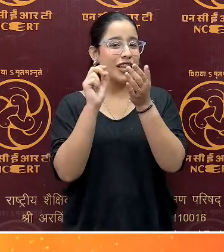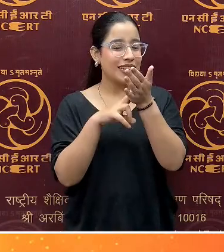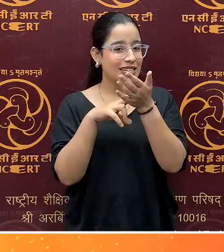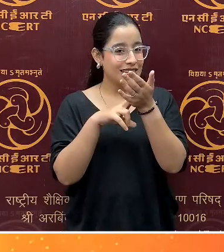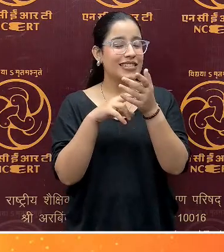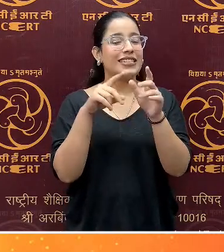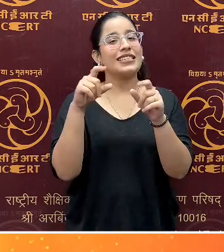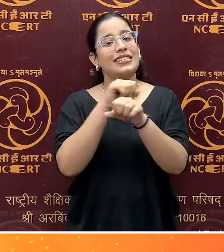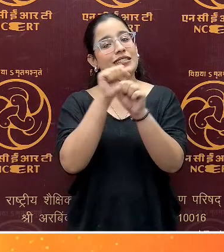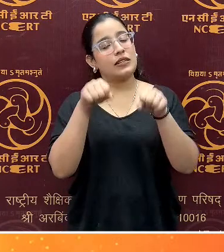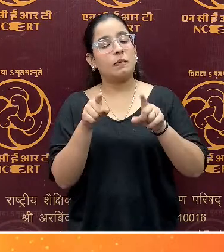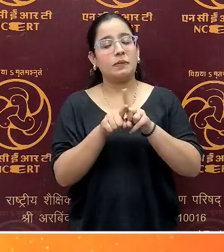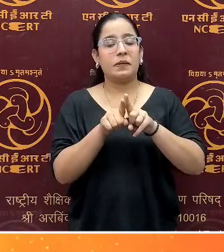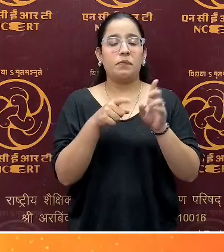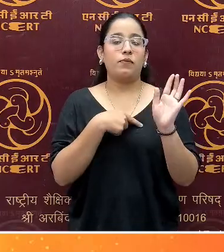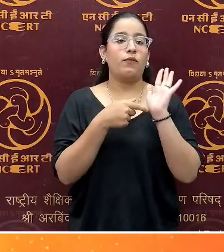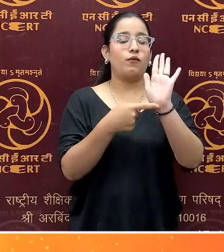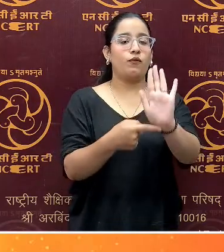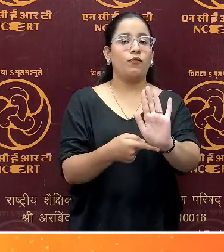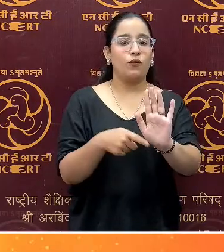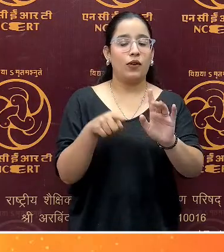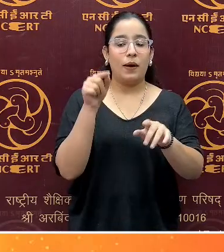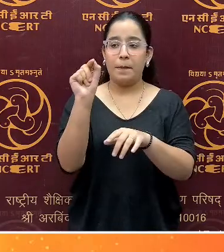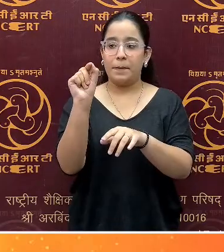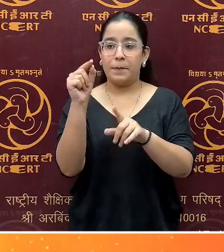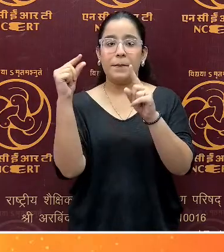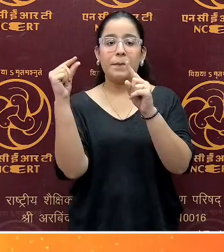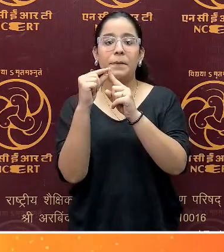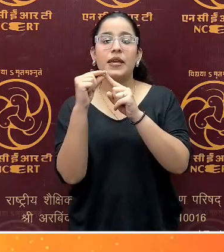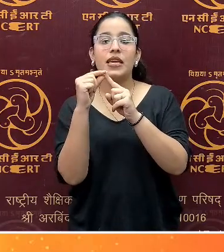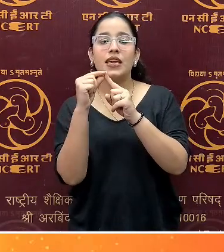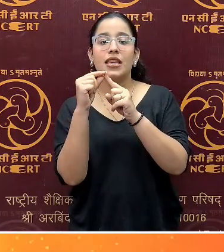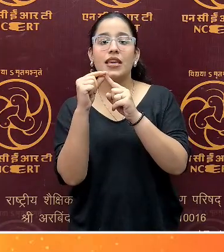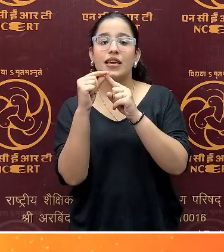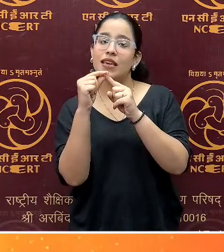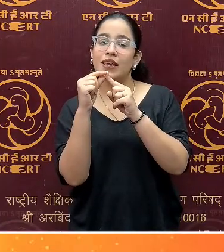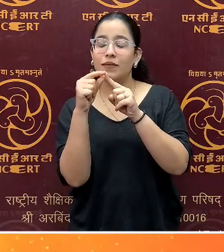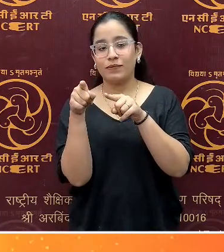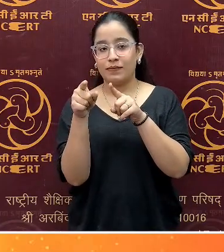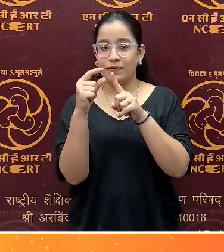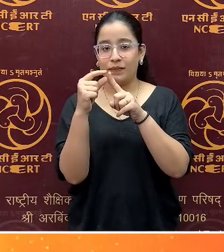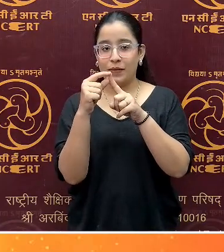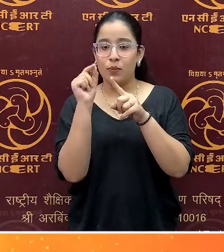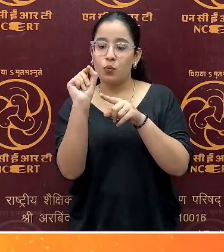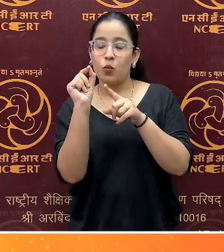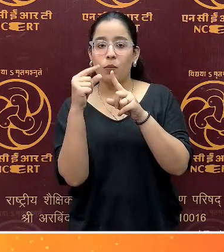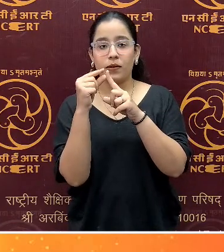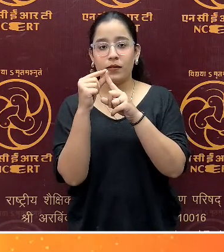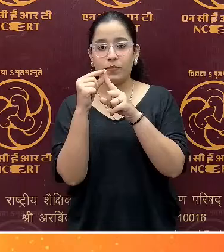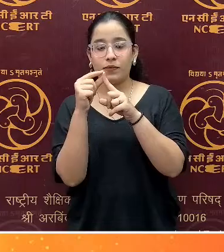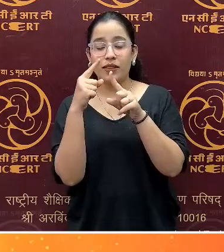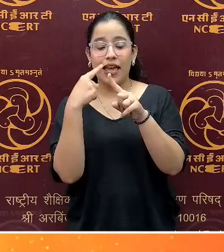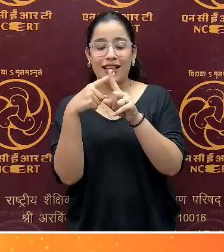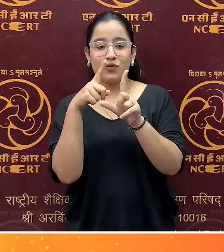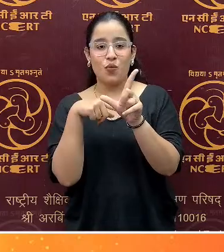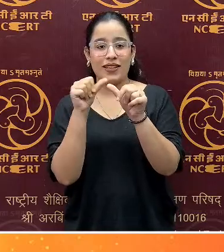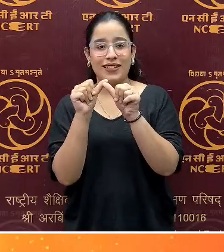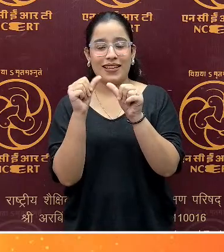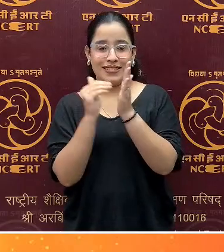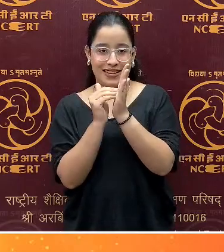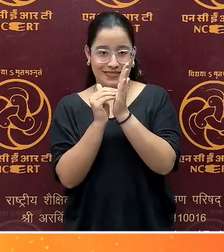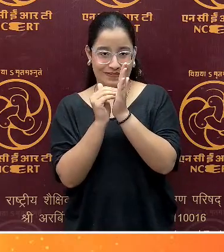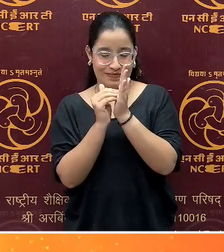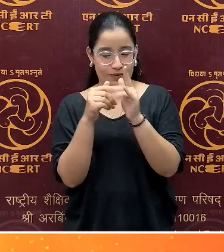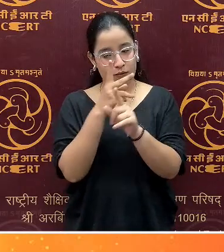So we have considered a point in the space. P is now in the space, which has coordinate x, y, z. तो